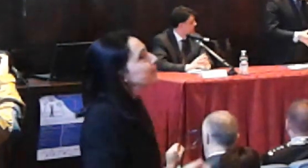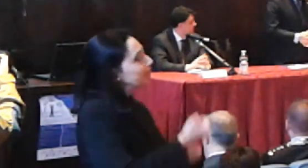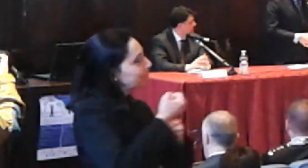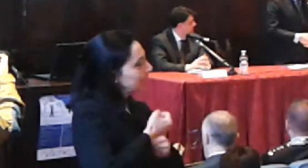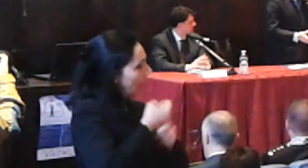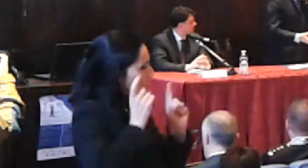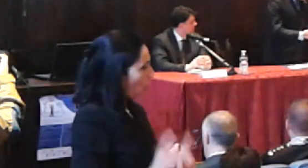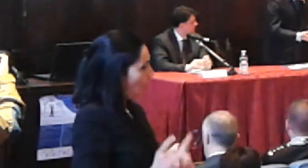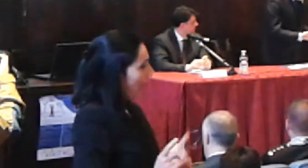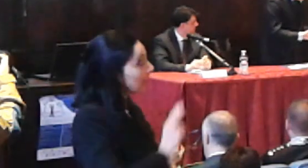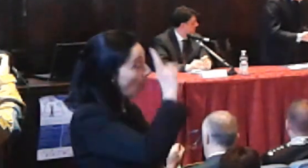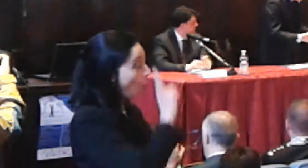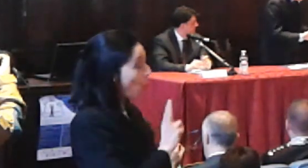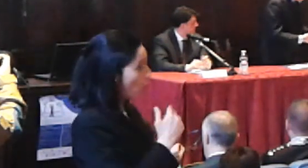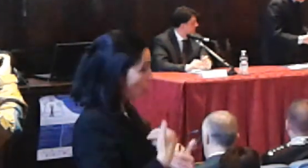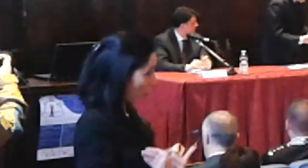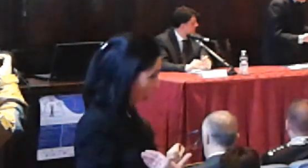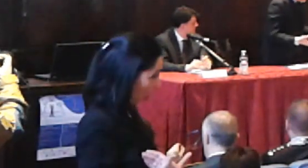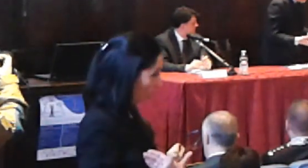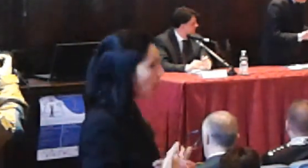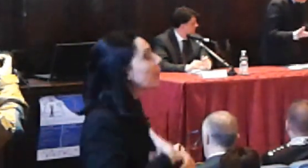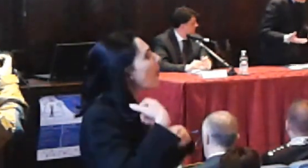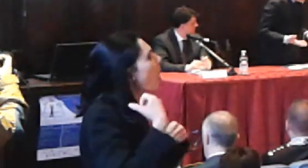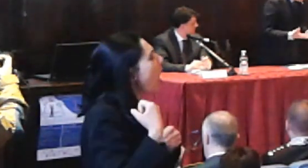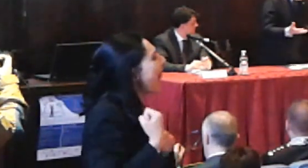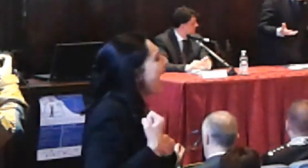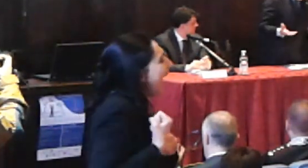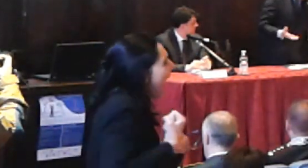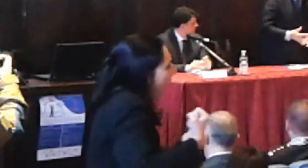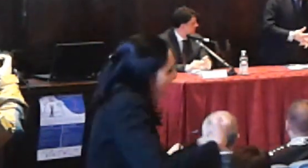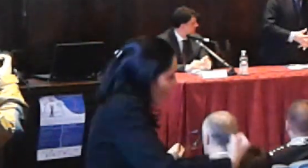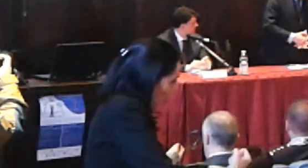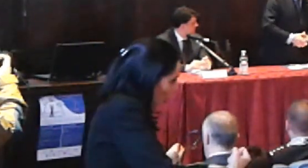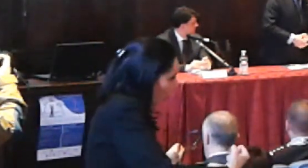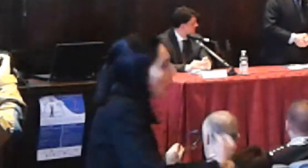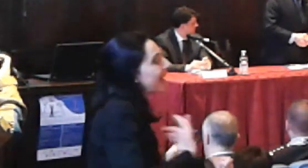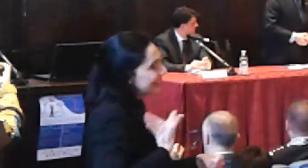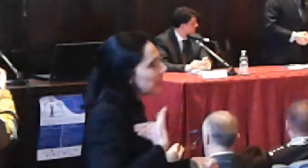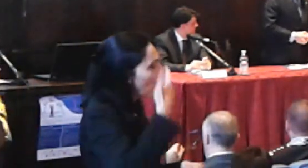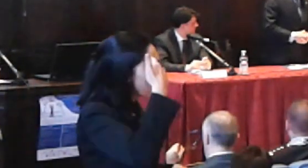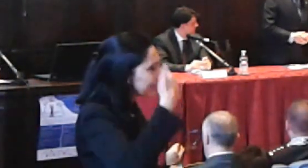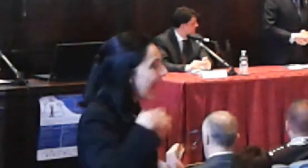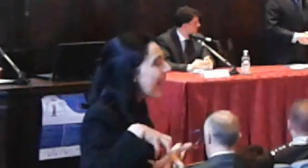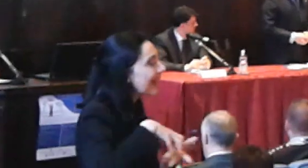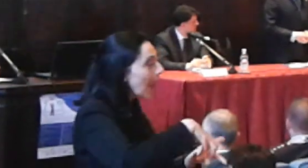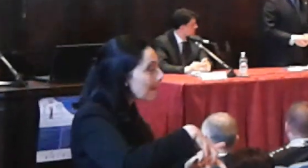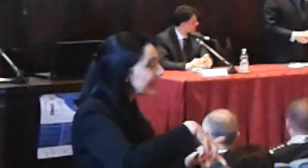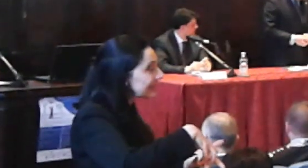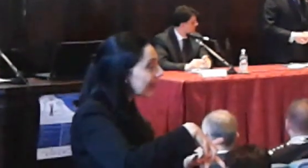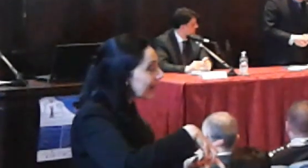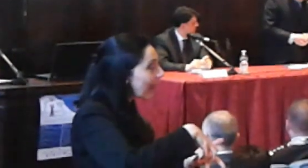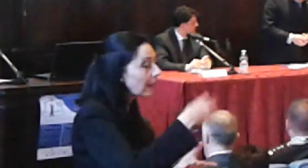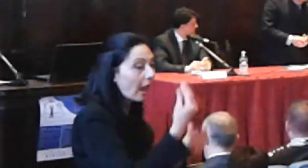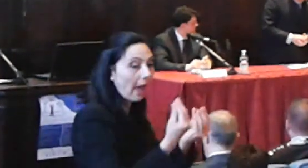sottoscrizione di questo protocollo, che è stato il frutto di un lavoro comune dei rappresentanti di tutti gli enti